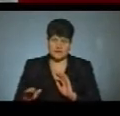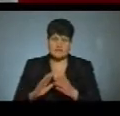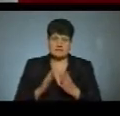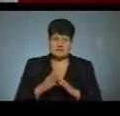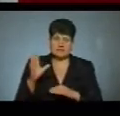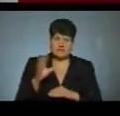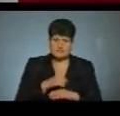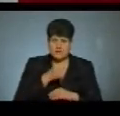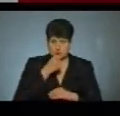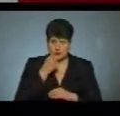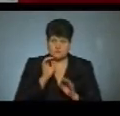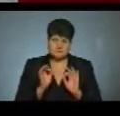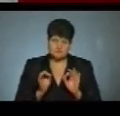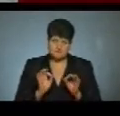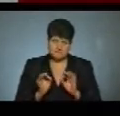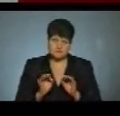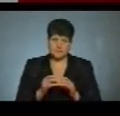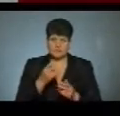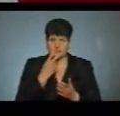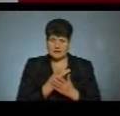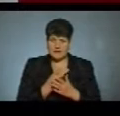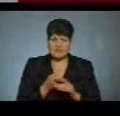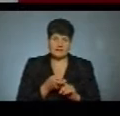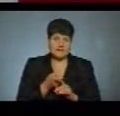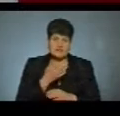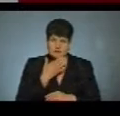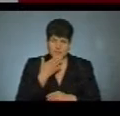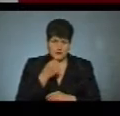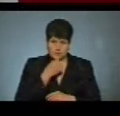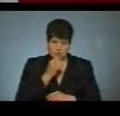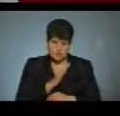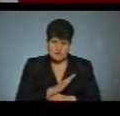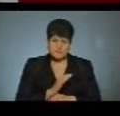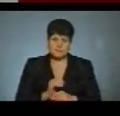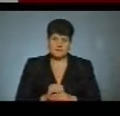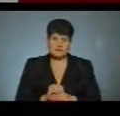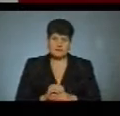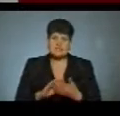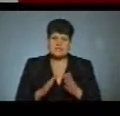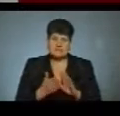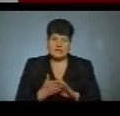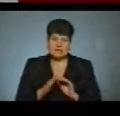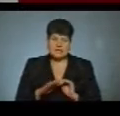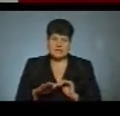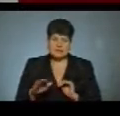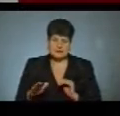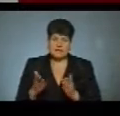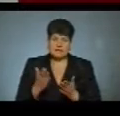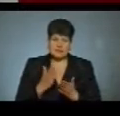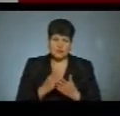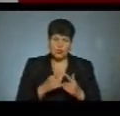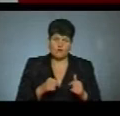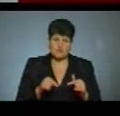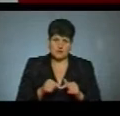всіх дорослих відносно задовільний, клінічних ознак ковід-інфекції немає у дорослих. Стан дітей, які знаходяться у